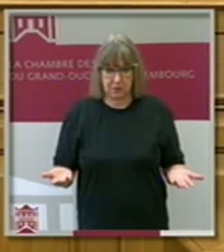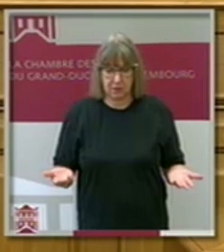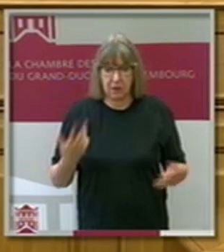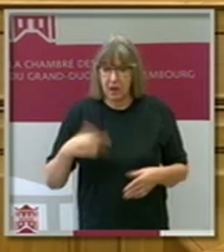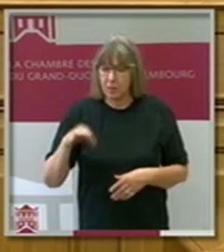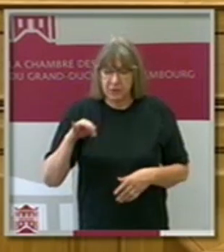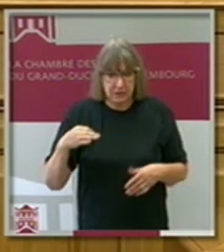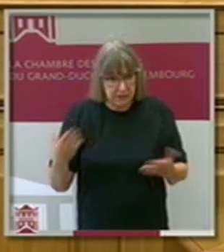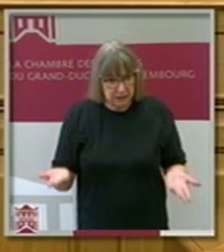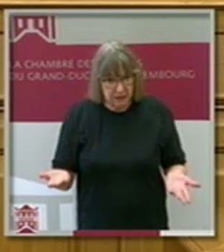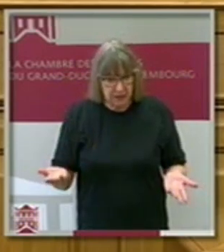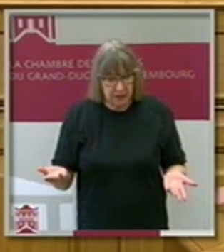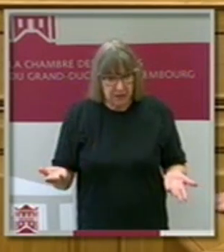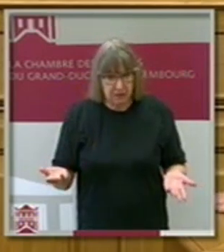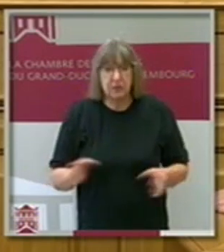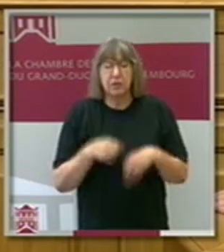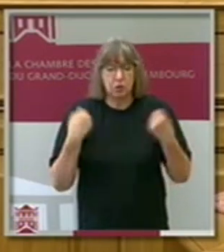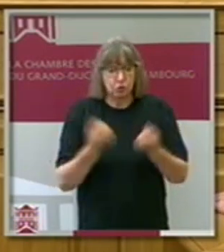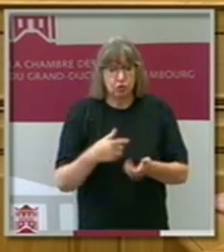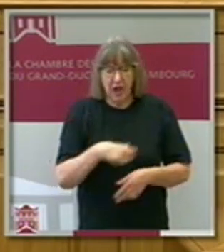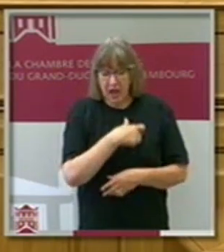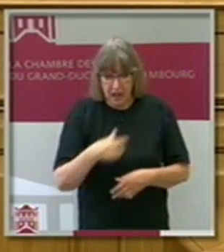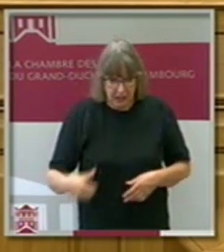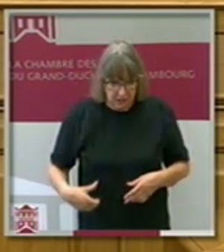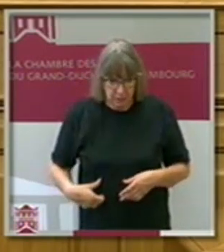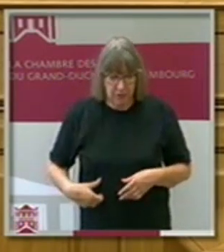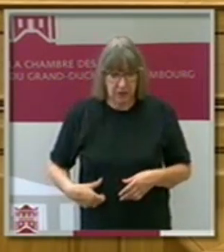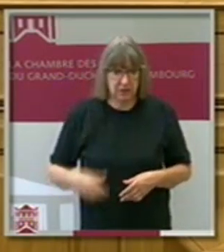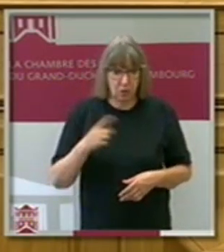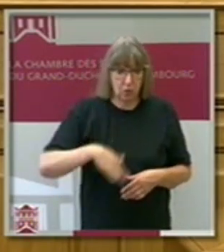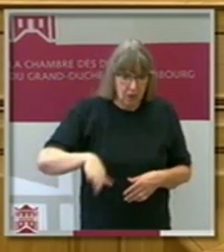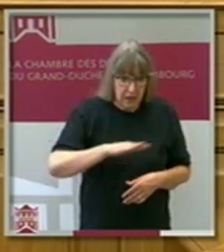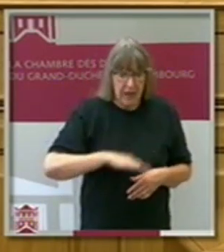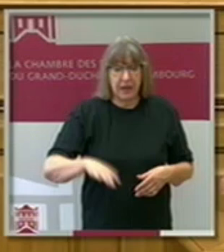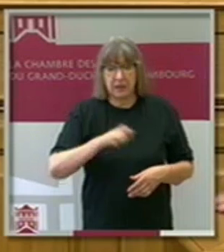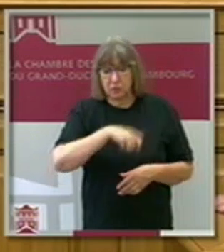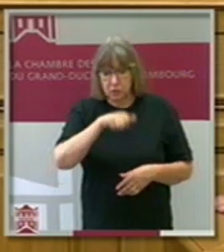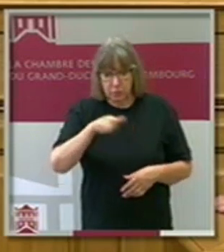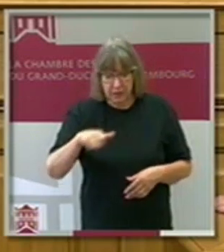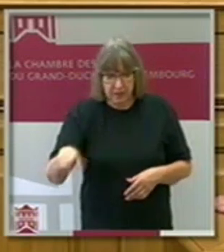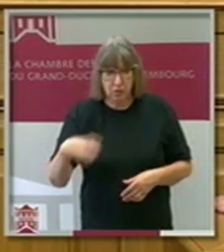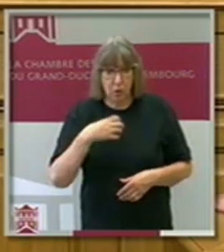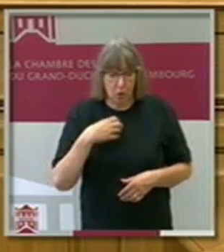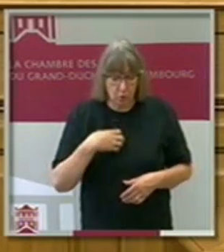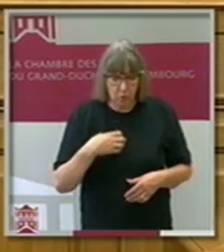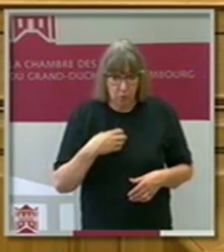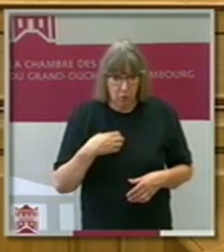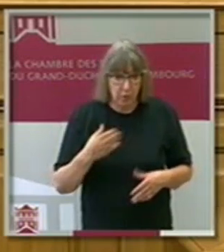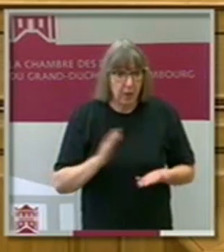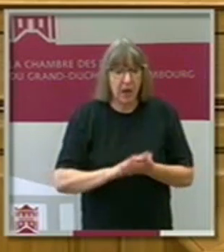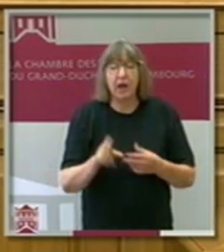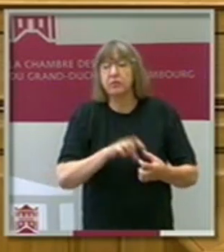Leute zu schwätzen. Hier kann sich just von seiner Funktion als Staatsminister lesen. Und das wird das